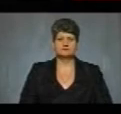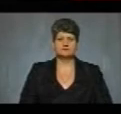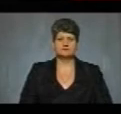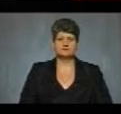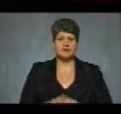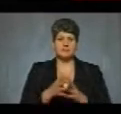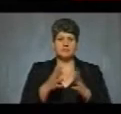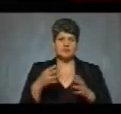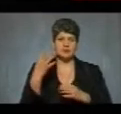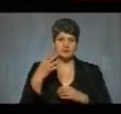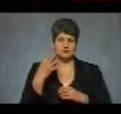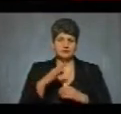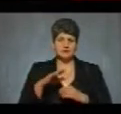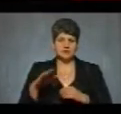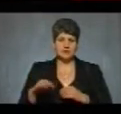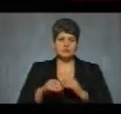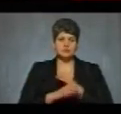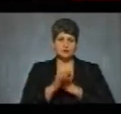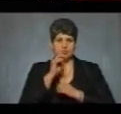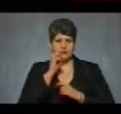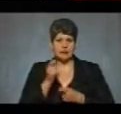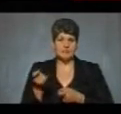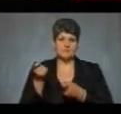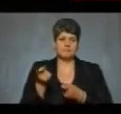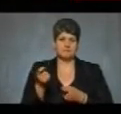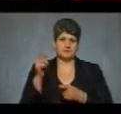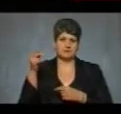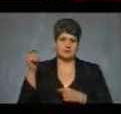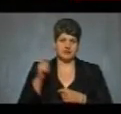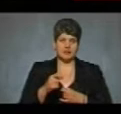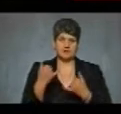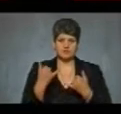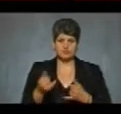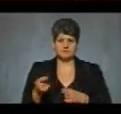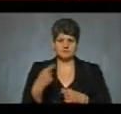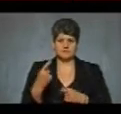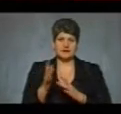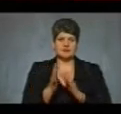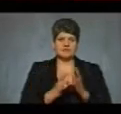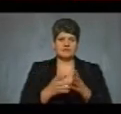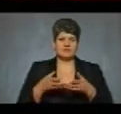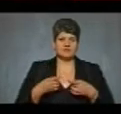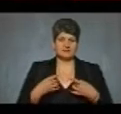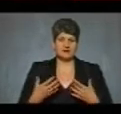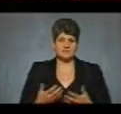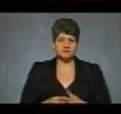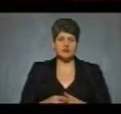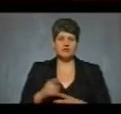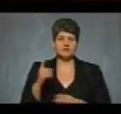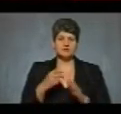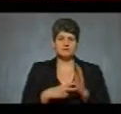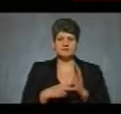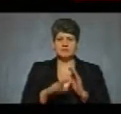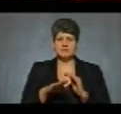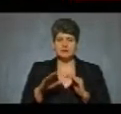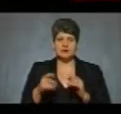Понад 40 школярів зі Сходу України приїхали сьогодні на Тернопільщину на Різдвяні свята. 170 дітей з малозабезпечених